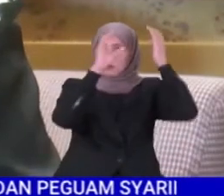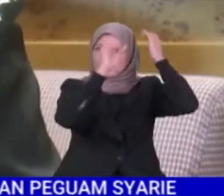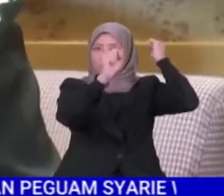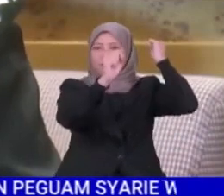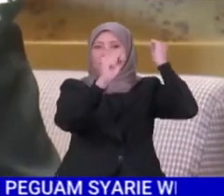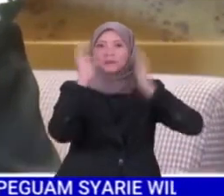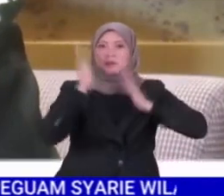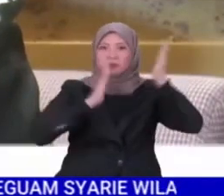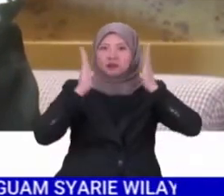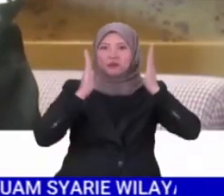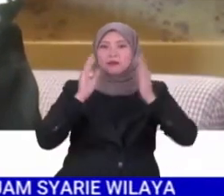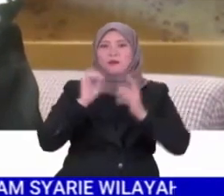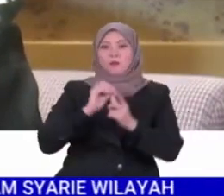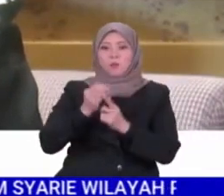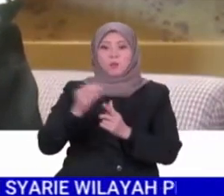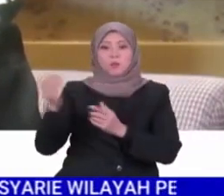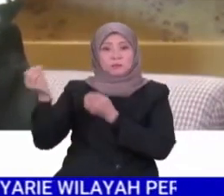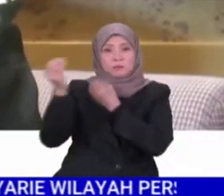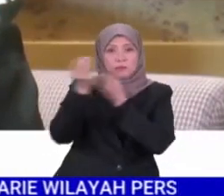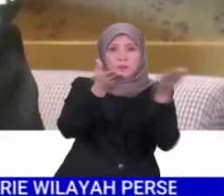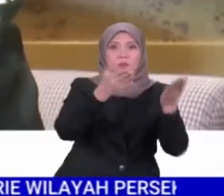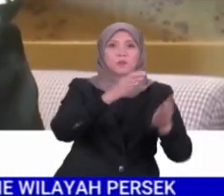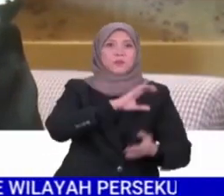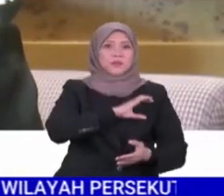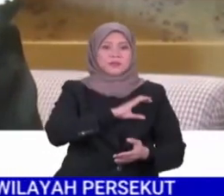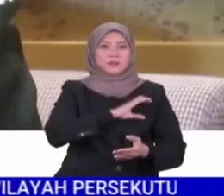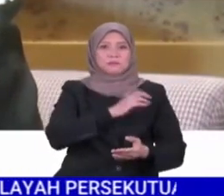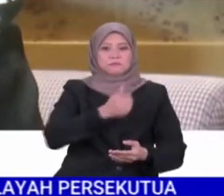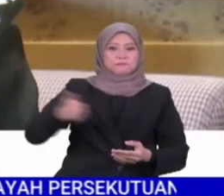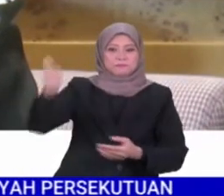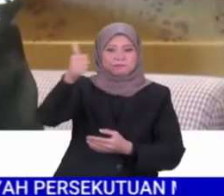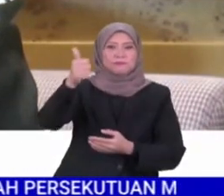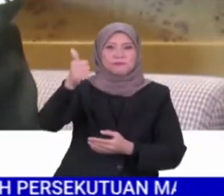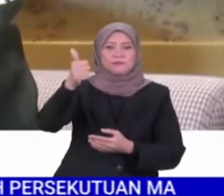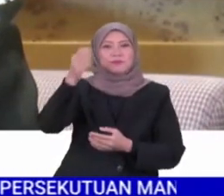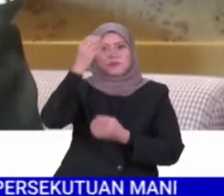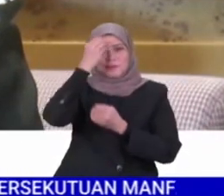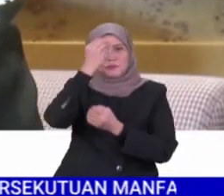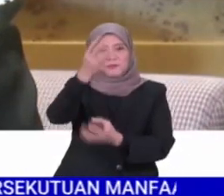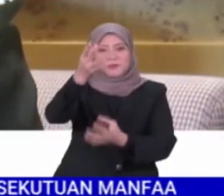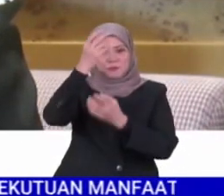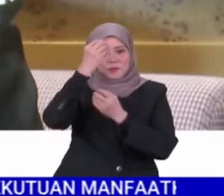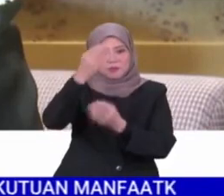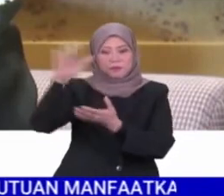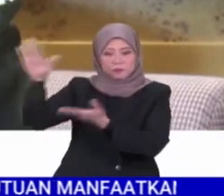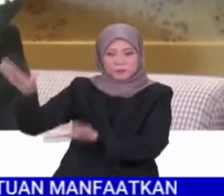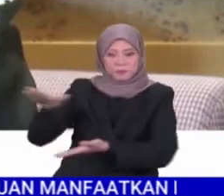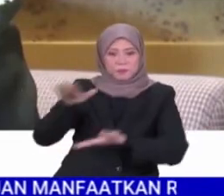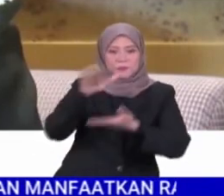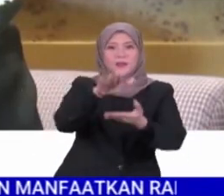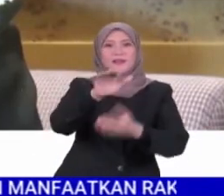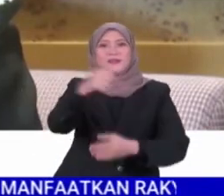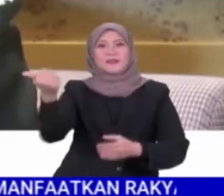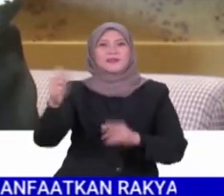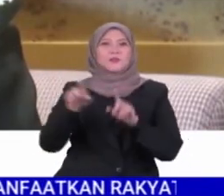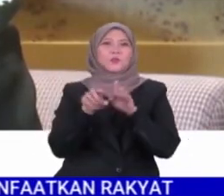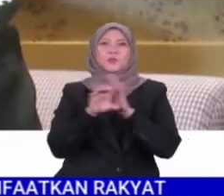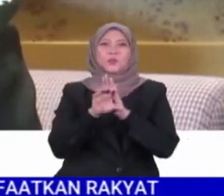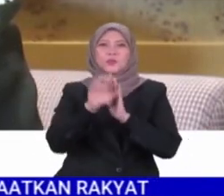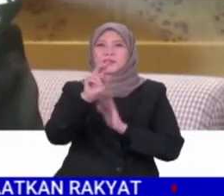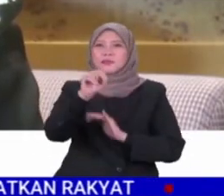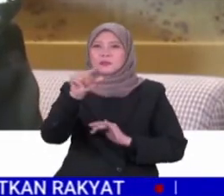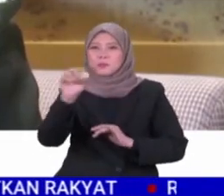Malaysia atau PDRM kepada pihak berkuasa Kemboja. Maklumat-maklumat yang disalurkan oleh pihak lain seperti pertubuhan